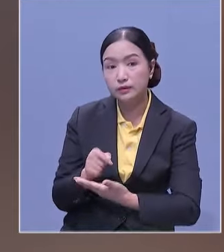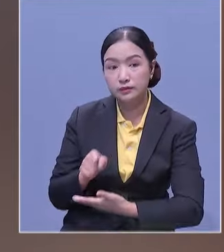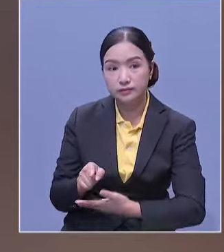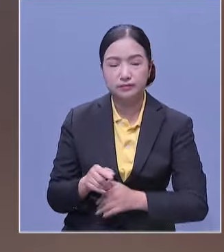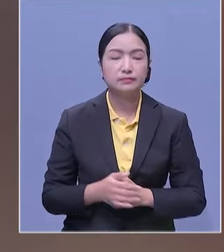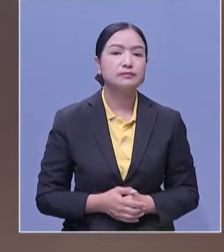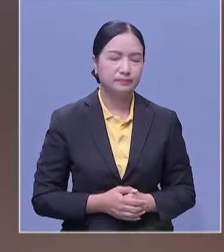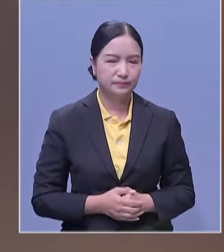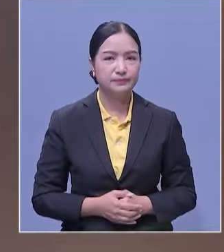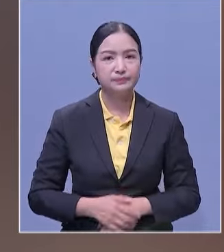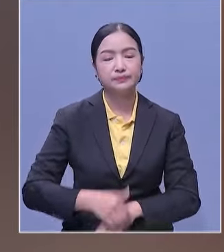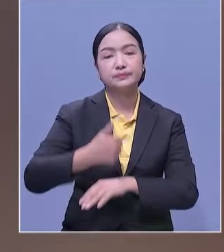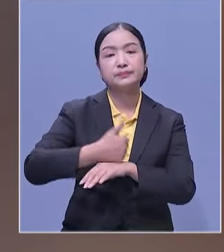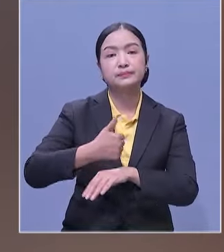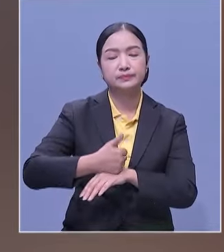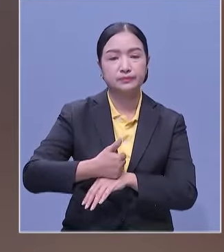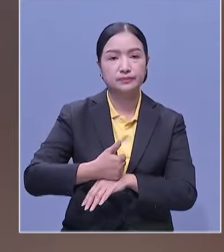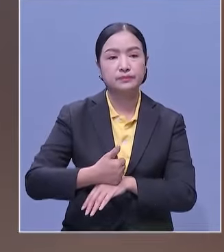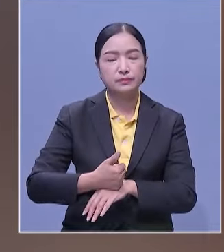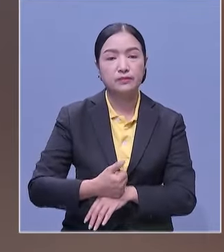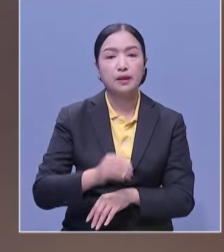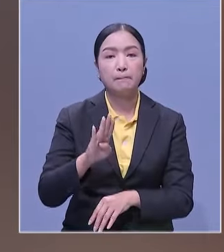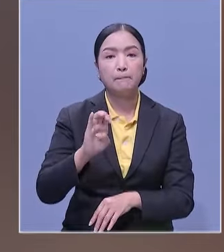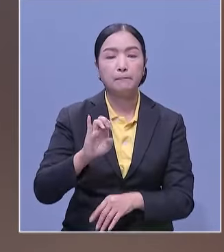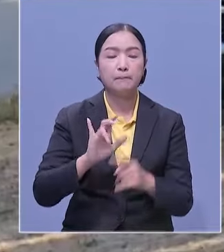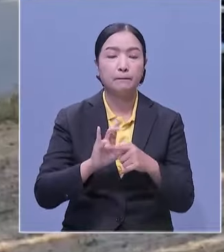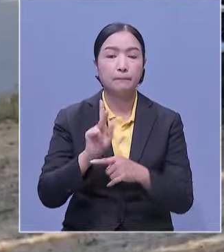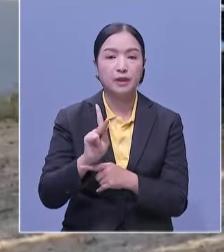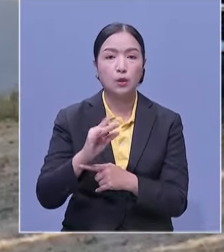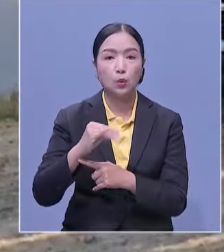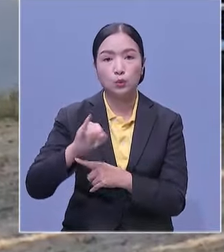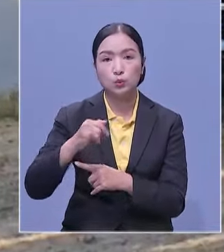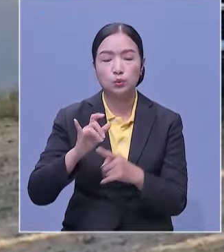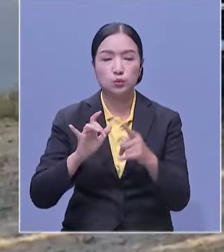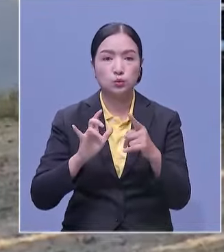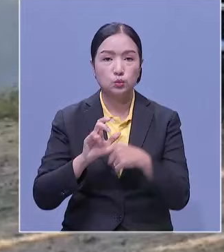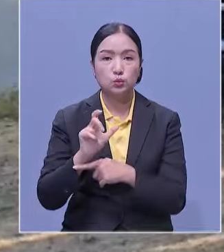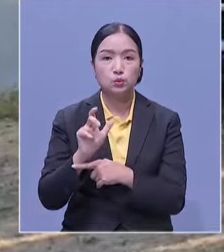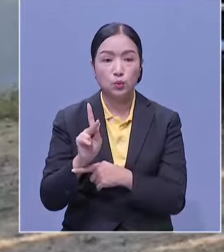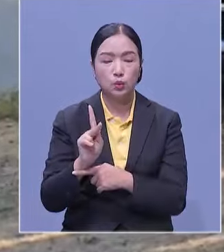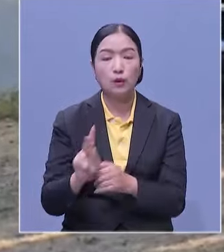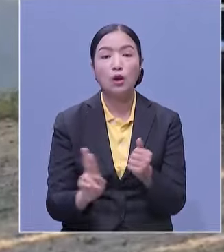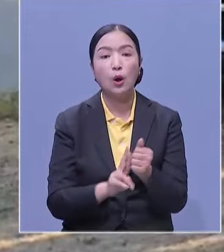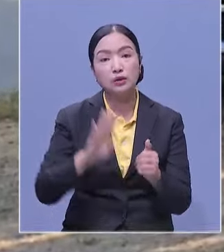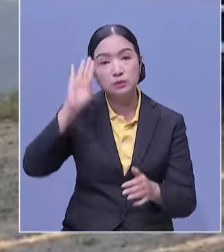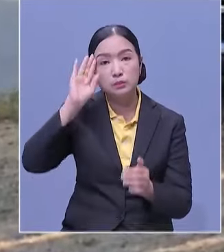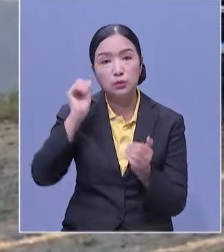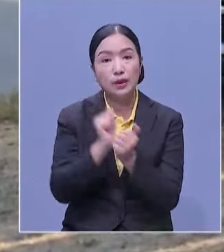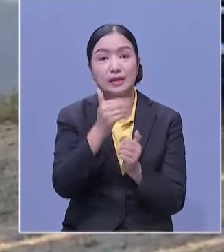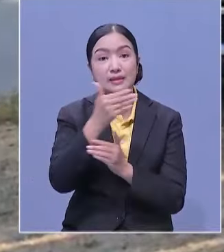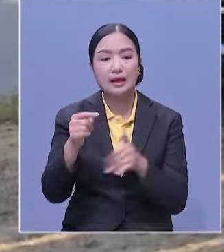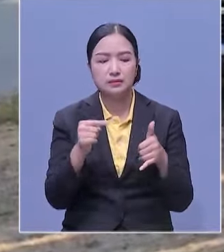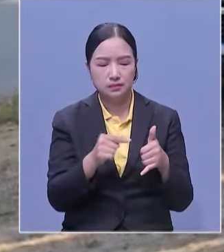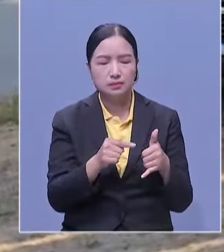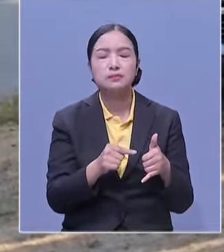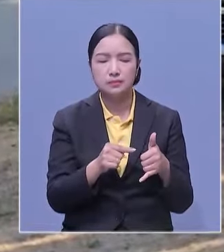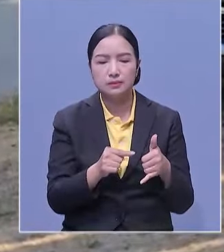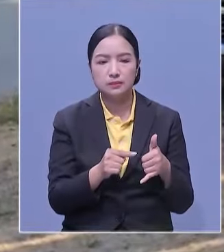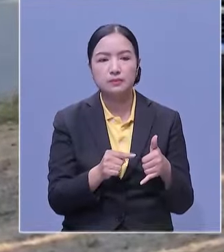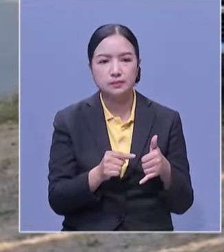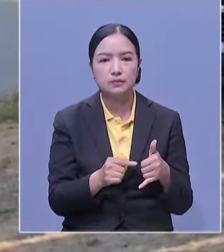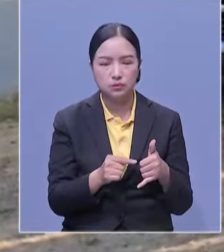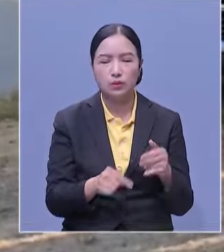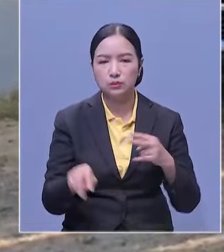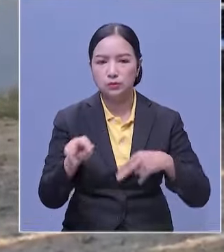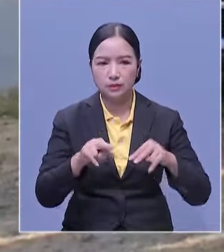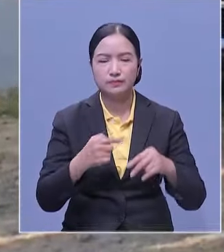ว่าทราบถึงเหตุการณ์ที่เกิดขึ้นนะคะแล้วก็สั่งให้ดูแลเจ้าหน้าที่ตำรวจที่ได้รับบาดเจ็บเป็นอย่างดีและยืนยันว่าจะลงไปเยี่ยมบำรุงขวัญ